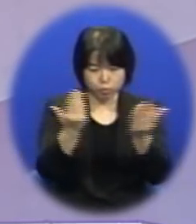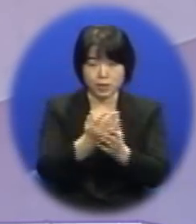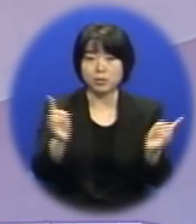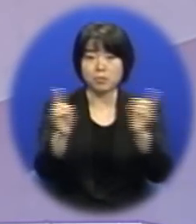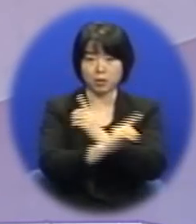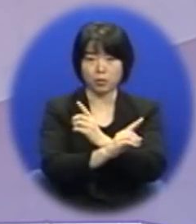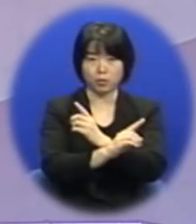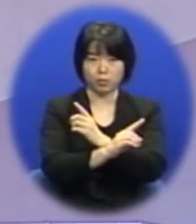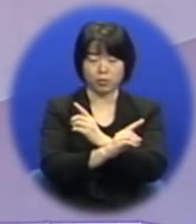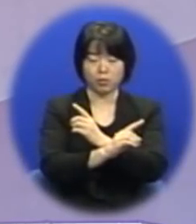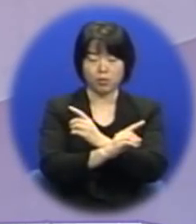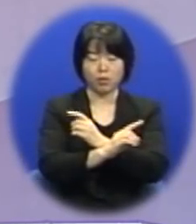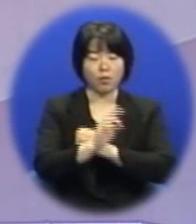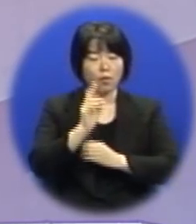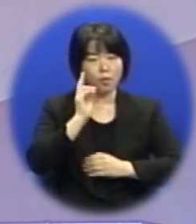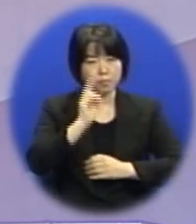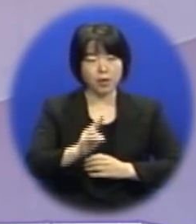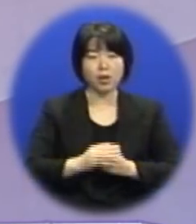아주